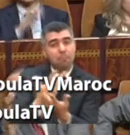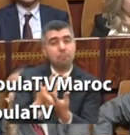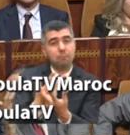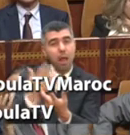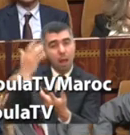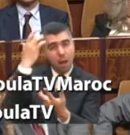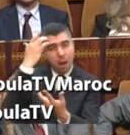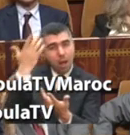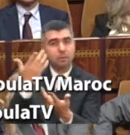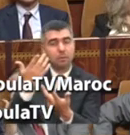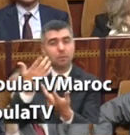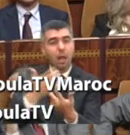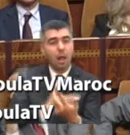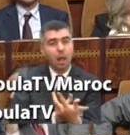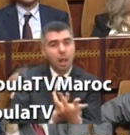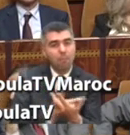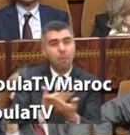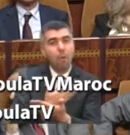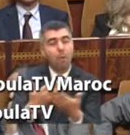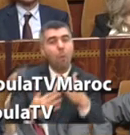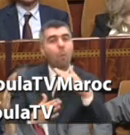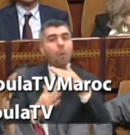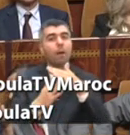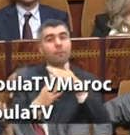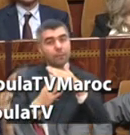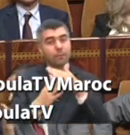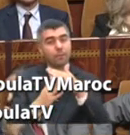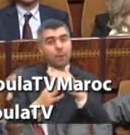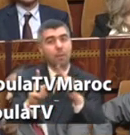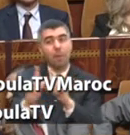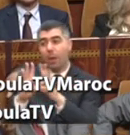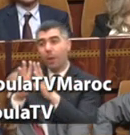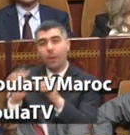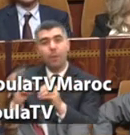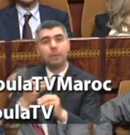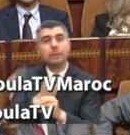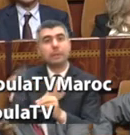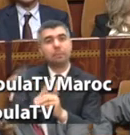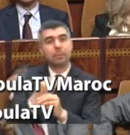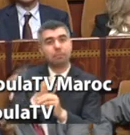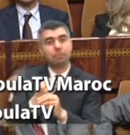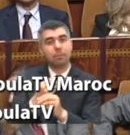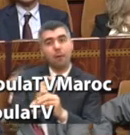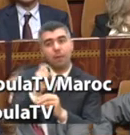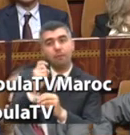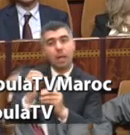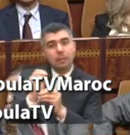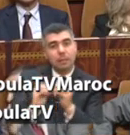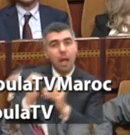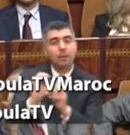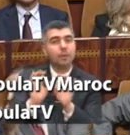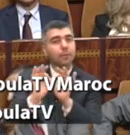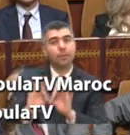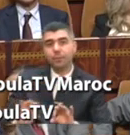والدماغ والإنعاش والقلب، هذا الشيء موقف في غياب الطباء اللي ما تيتعوضوش، في غياب الممرضين اللي